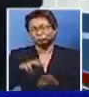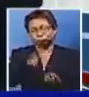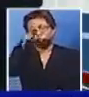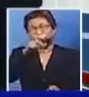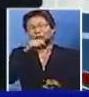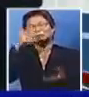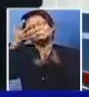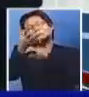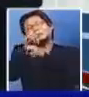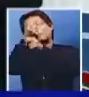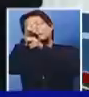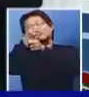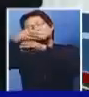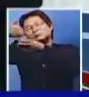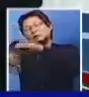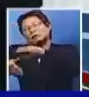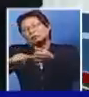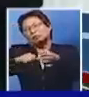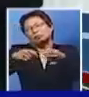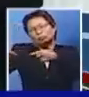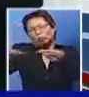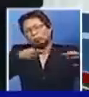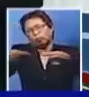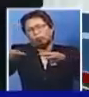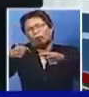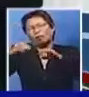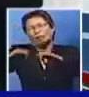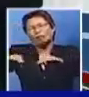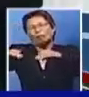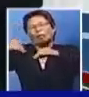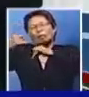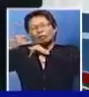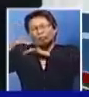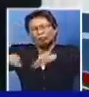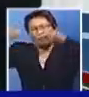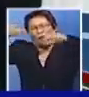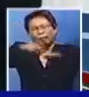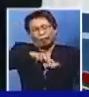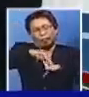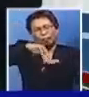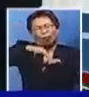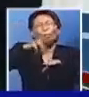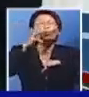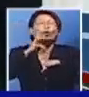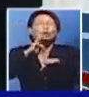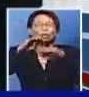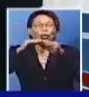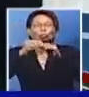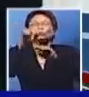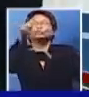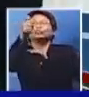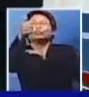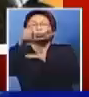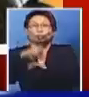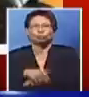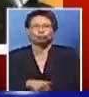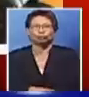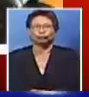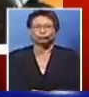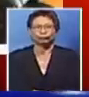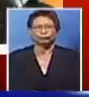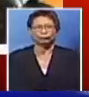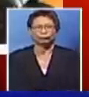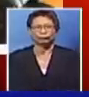kesampaian apabila sekadar menamatkan saingan akhir acara terjun 3 meter papan anjal wanita di tempat ke-10.